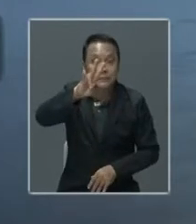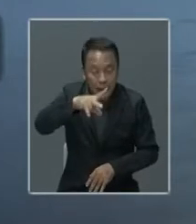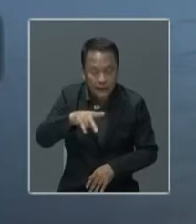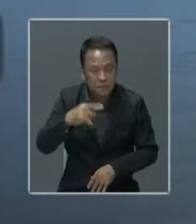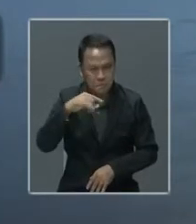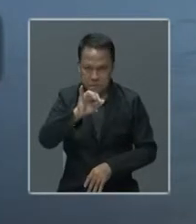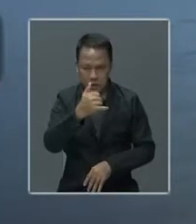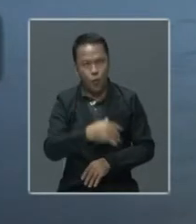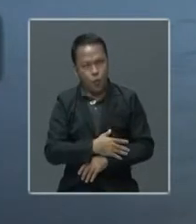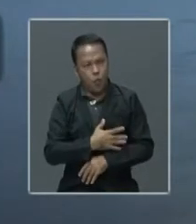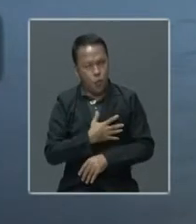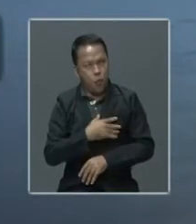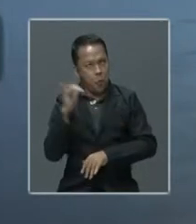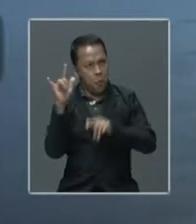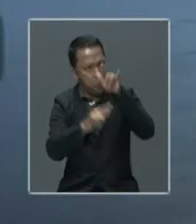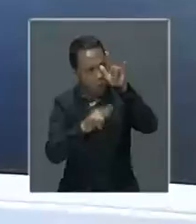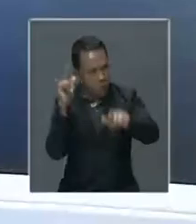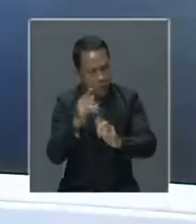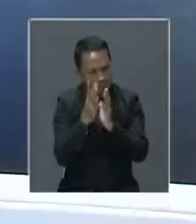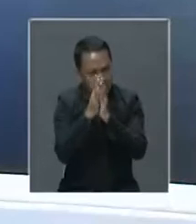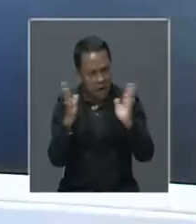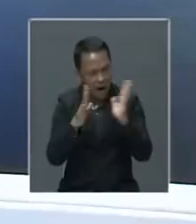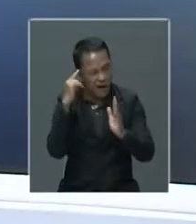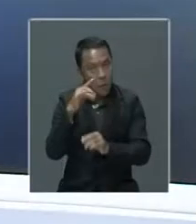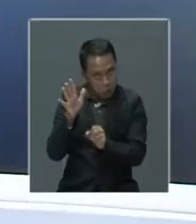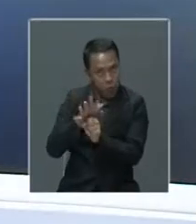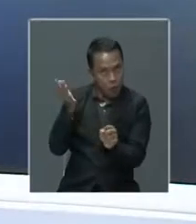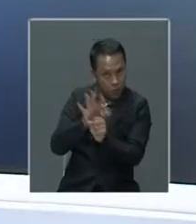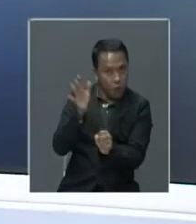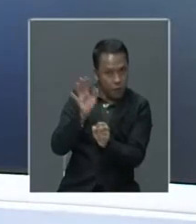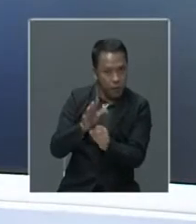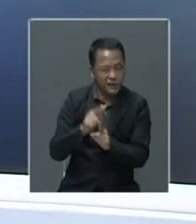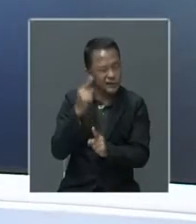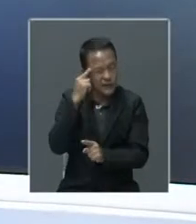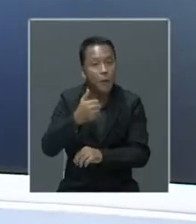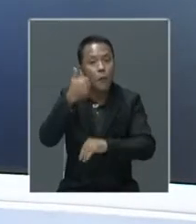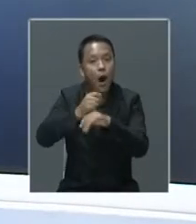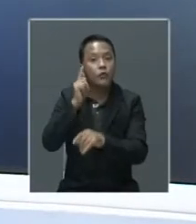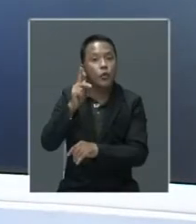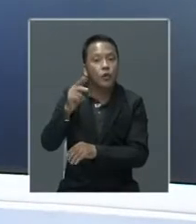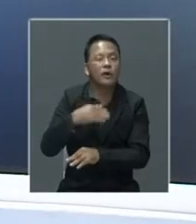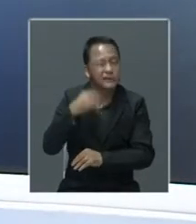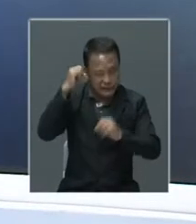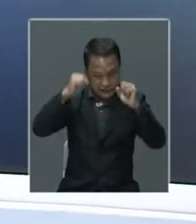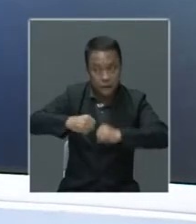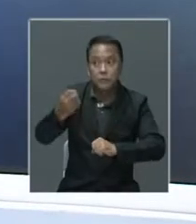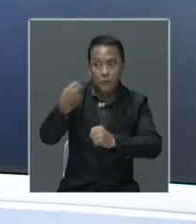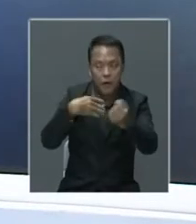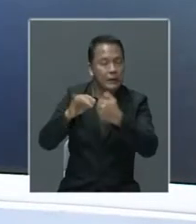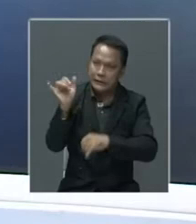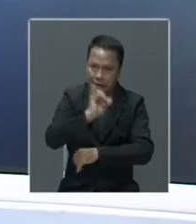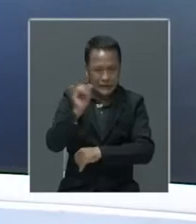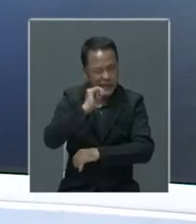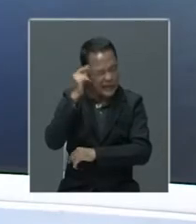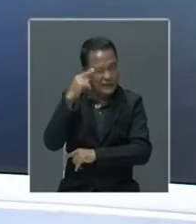างคนบอกโอ้โหมาพร้อมกันนี่จะไหวหรือเปล่านะจะสนั่นหวั่นไหวหรือเปล่าทางผู้ว่าการททท่านก็ยืนยันค่ะบอกว่าไม่นะเพ